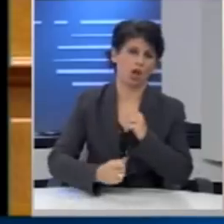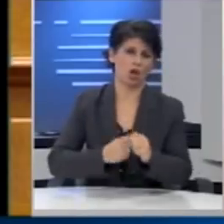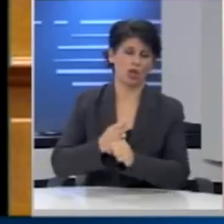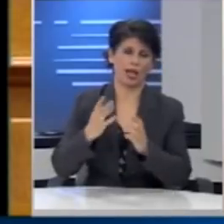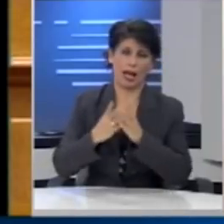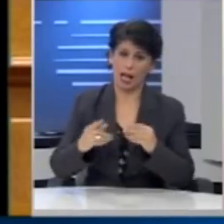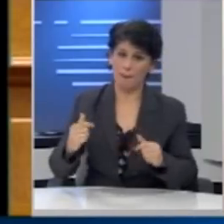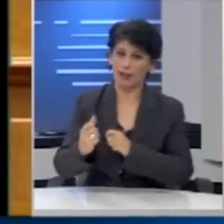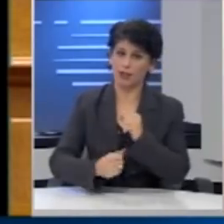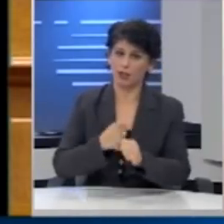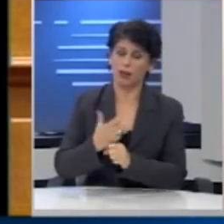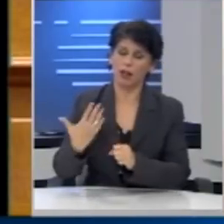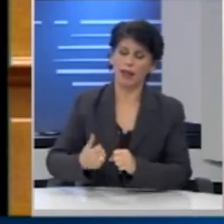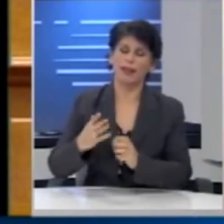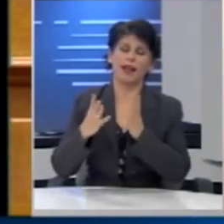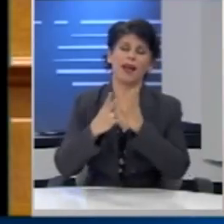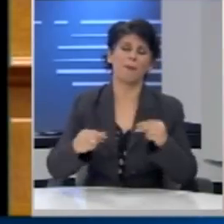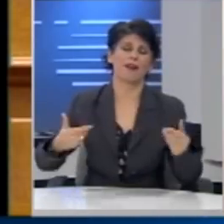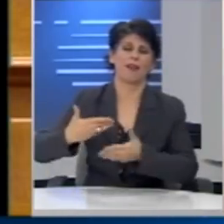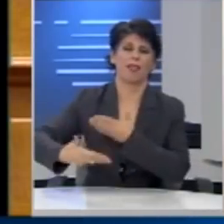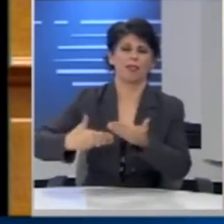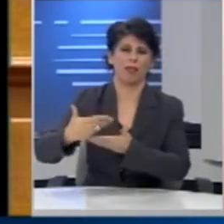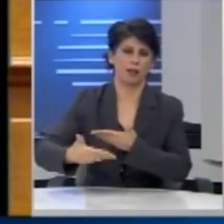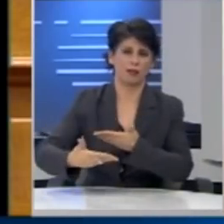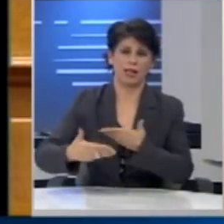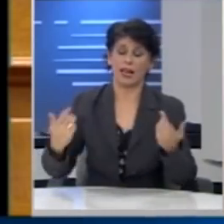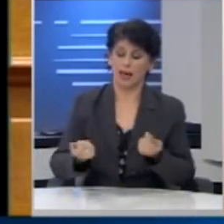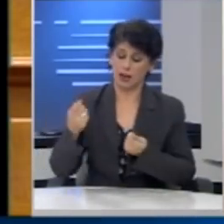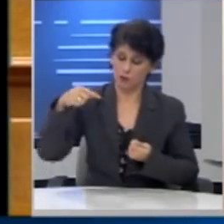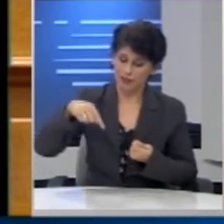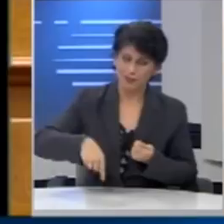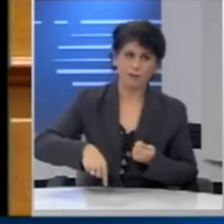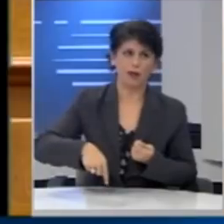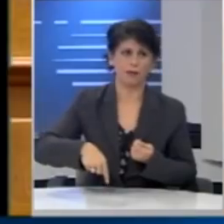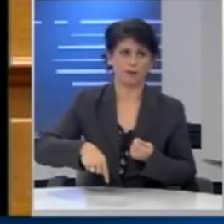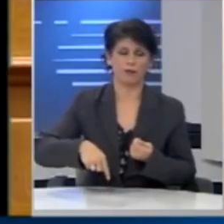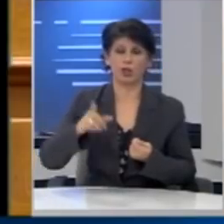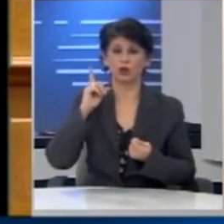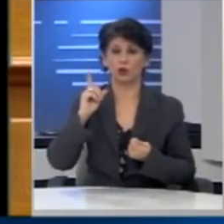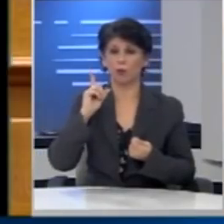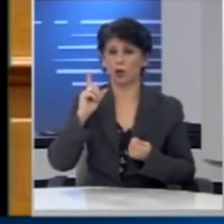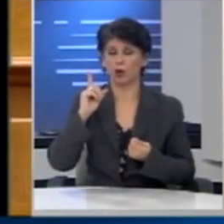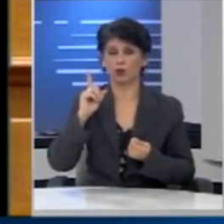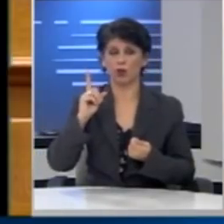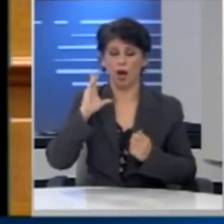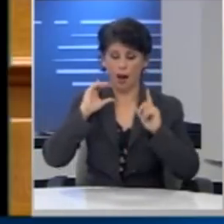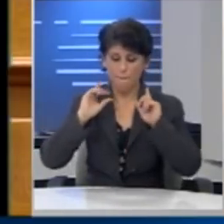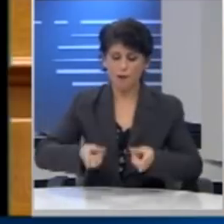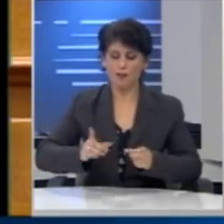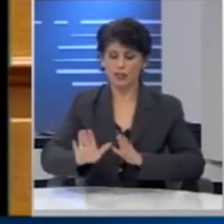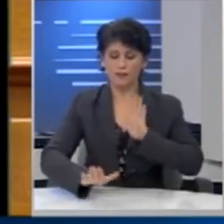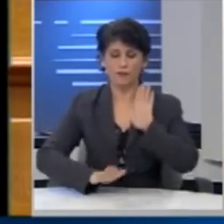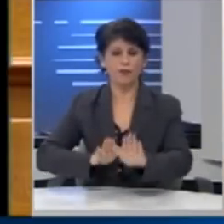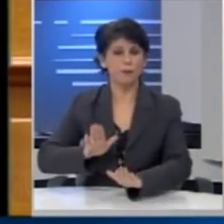χρόνια φέρνουν χαμένες γενιές. Κάνουμε λοιπόν σήμερα το πρώτο αποφασιστικό